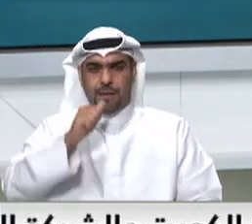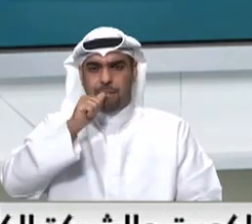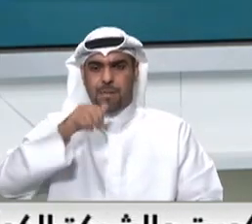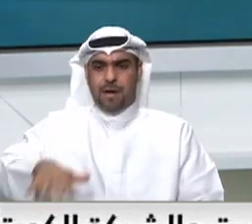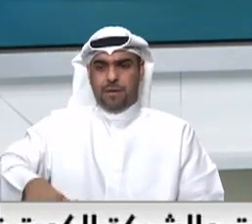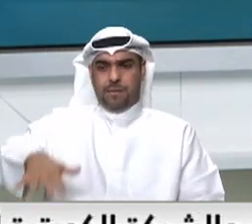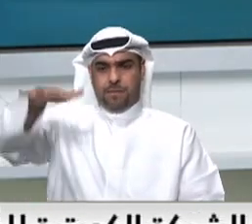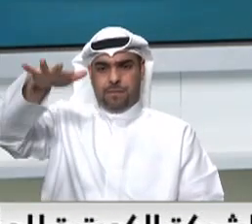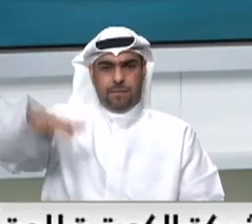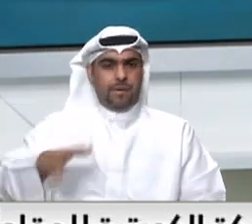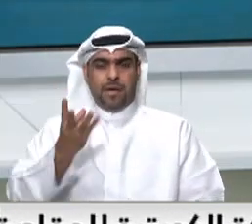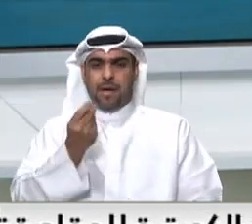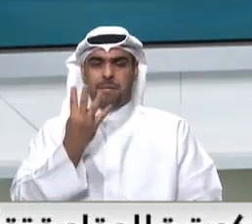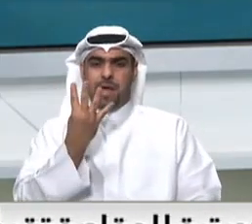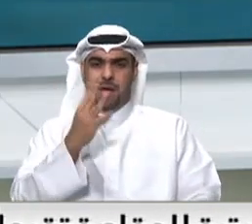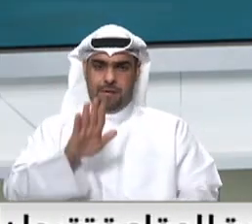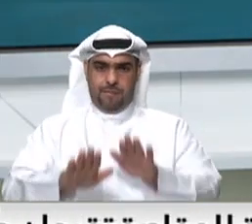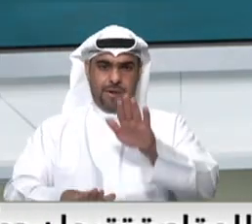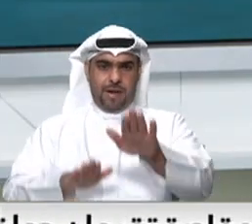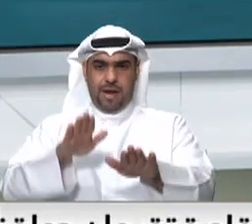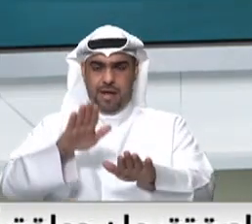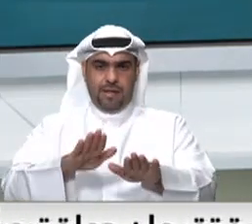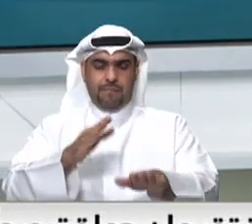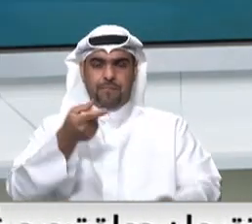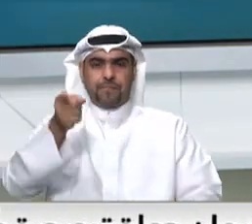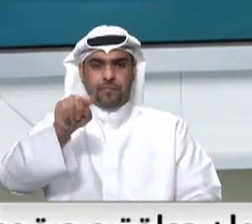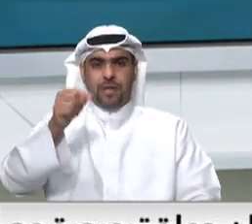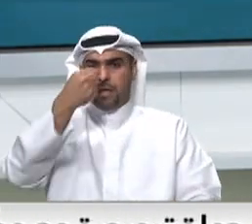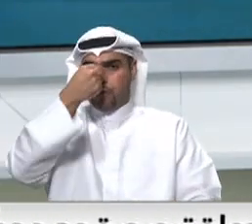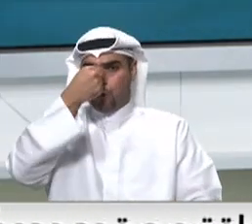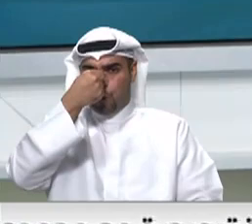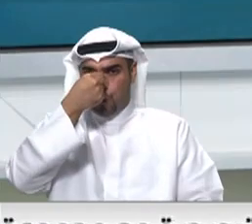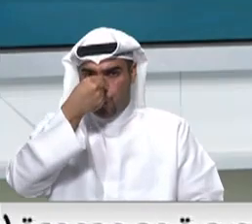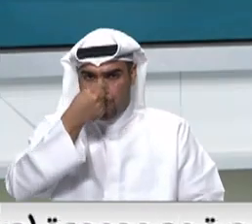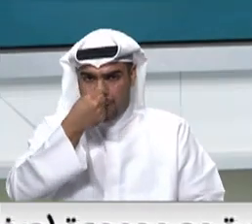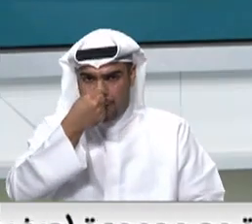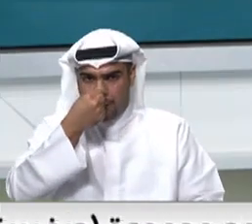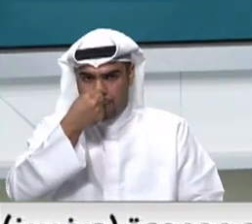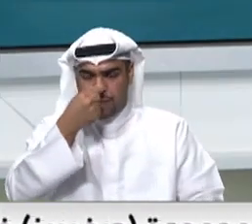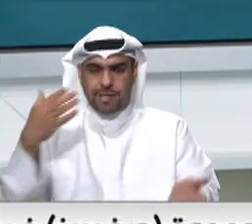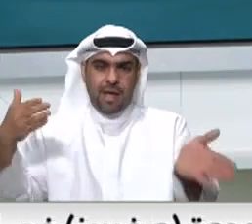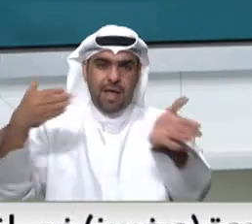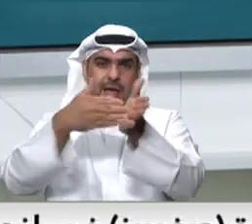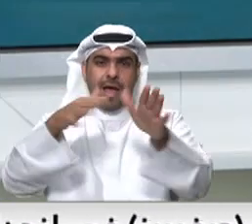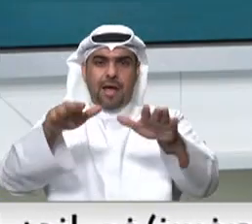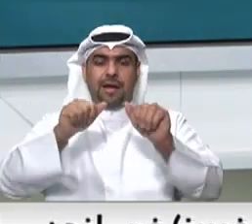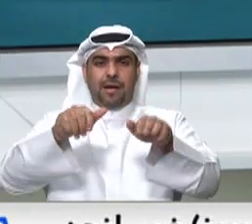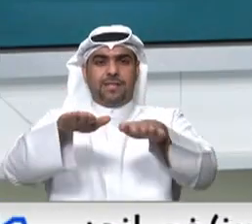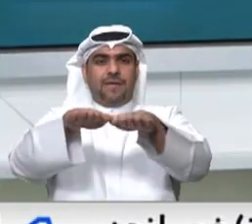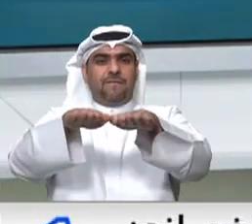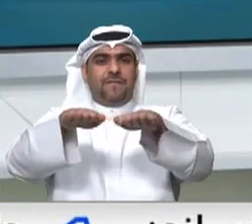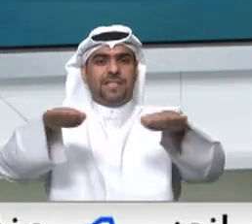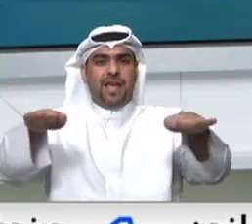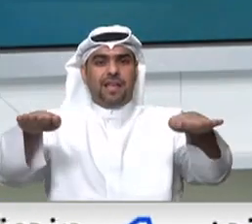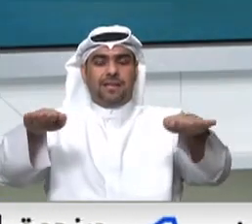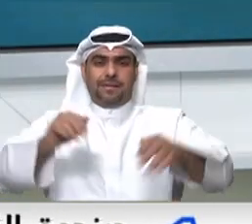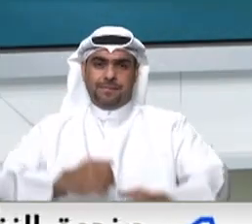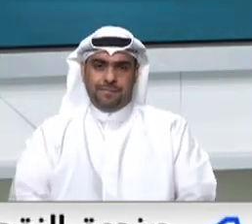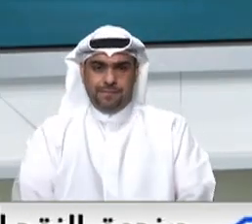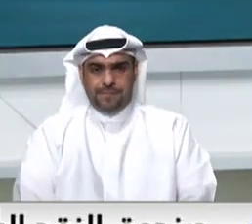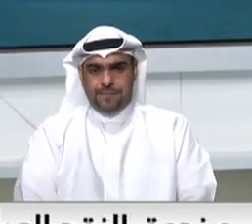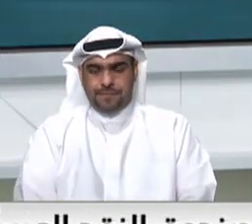المهج ما بين واحد الى اربعه اقدام وباكر باذن الله راح يكون نهايه فترات الفساد اللي تكون فيها تيارات الماي